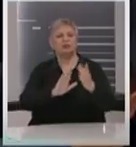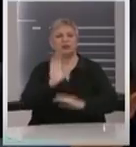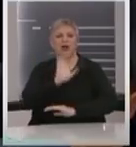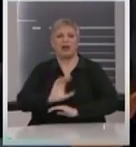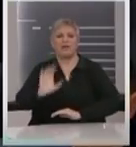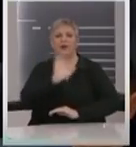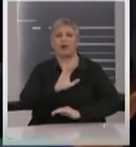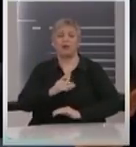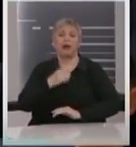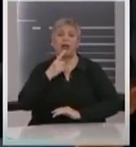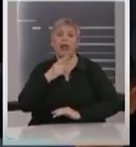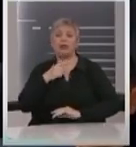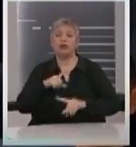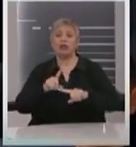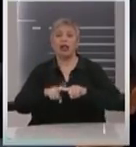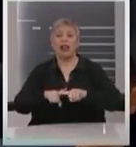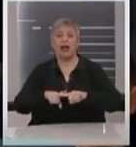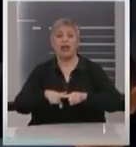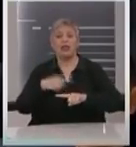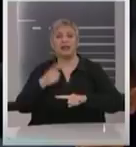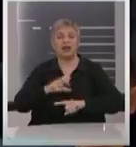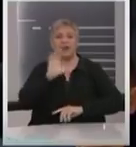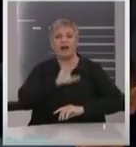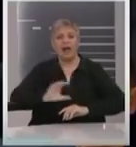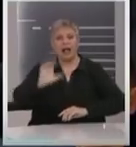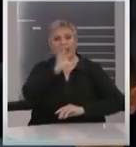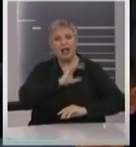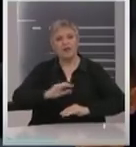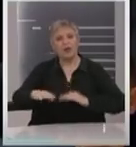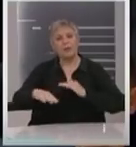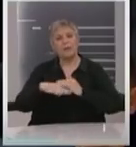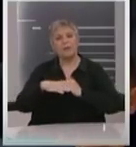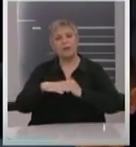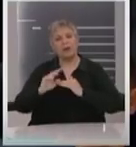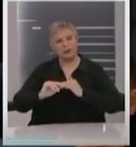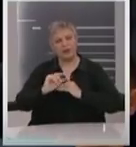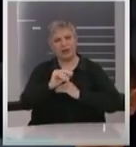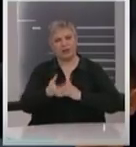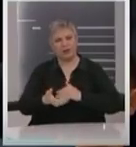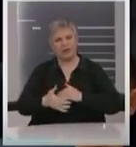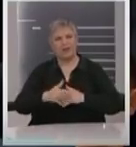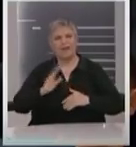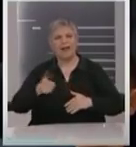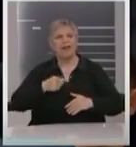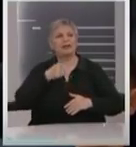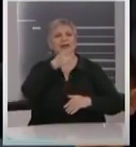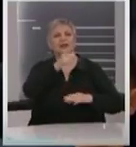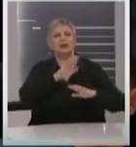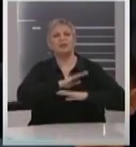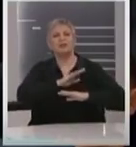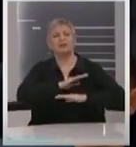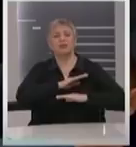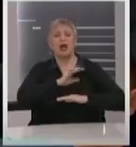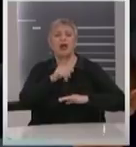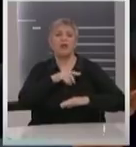τα σύνορα της Ελλάδος είναι σύνορα της Ευρώπης. Σοβαρός, κύριε. Θα έρθουν οι τεθωρακισμένες μεραρχίες του Λουξεμβούργου να